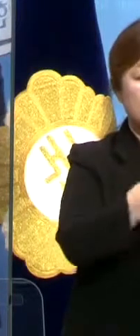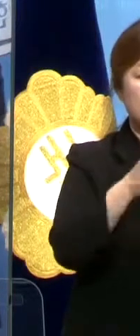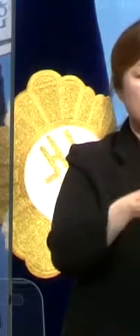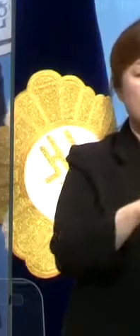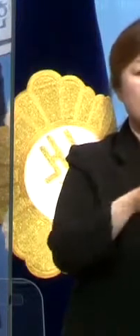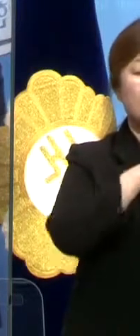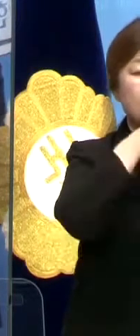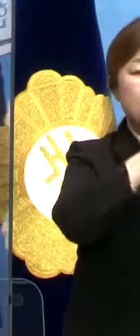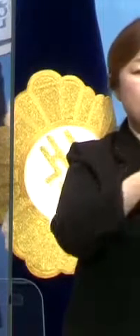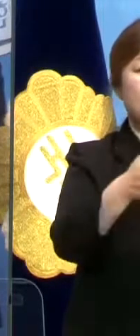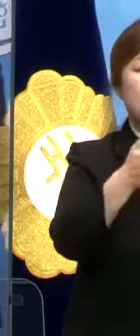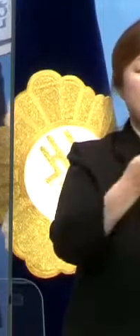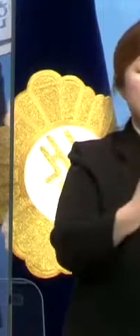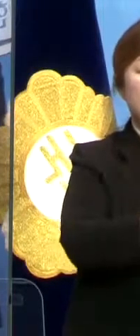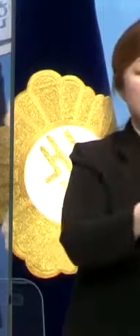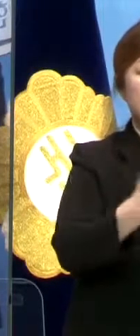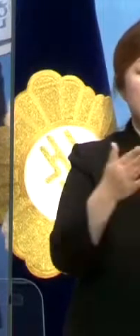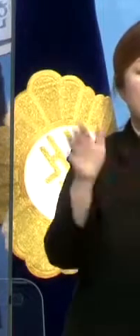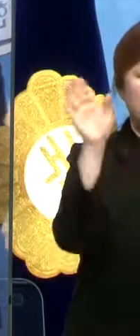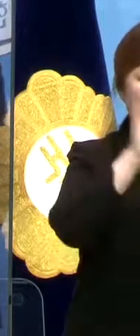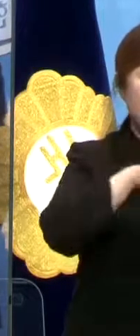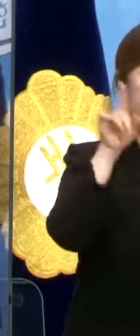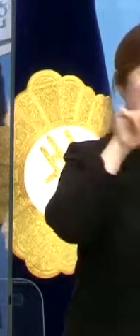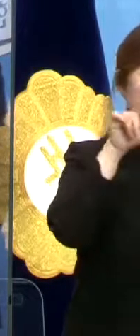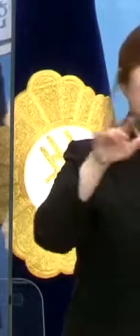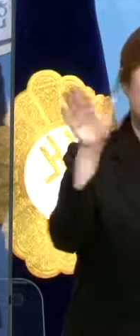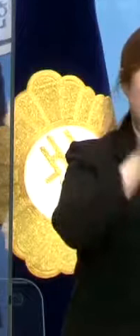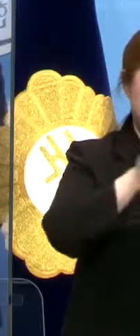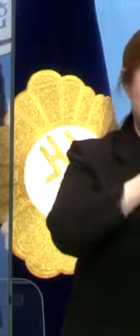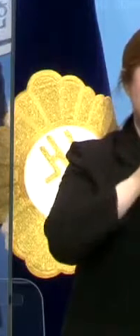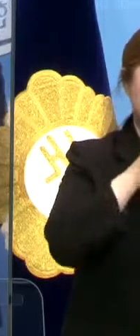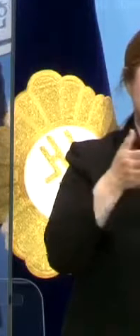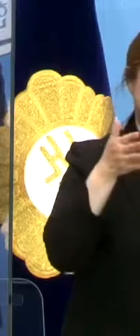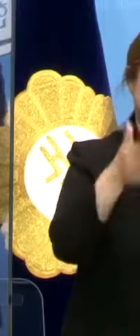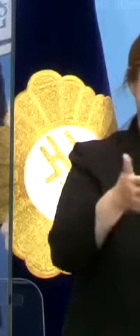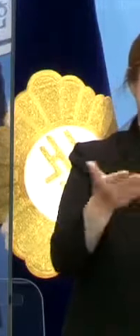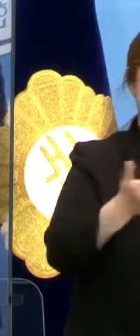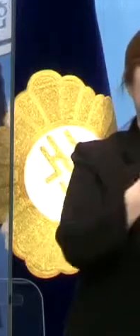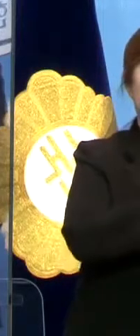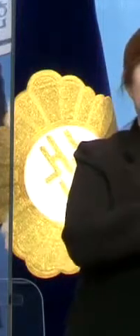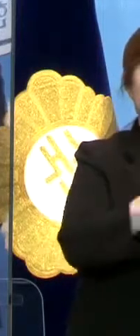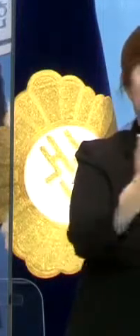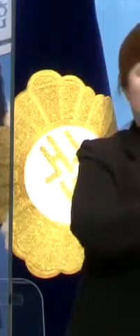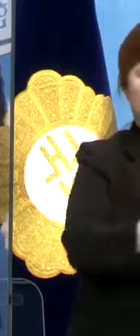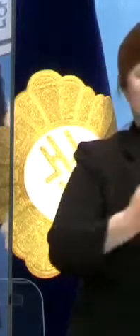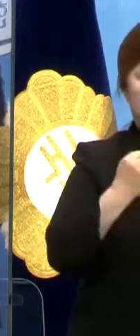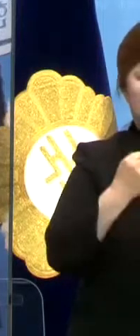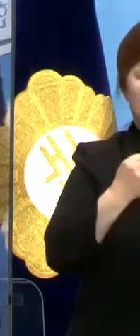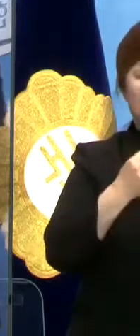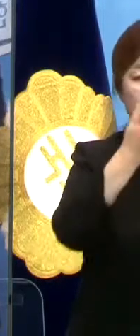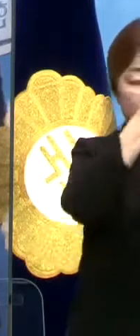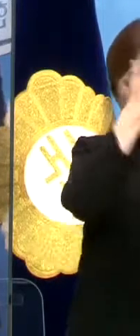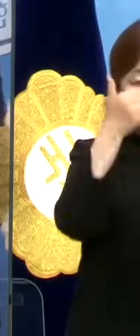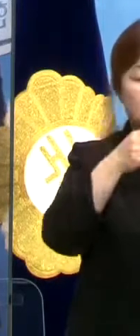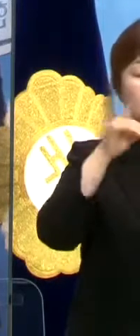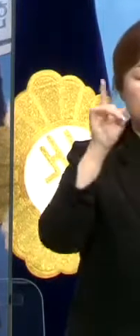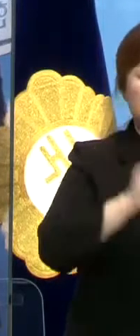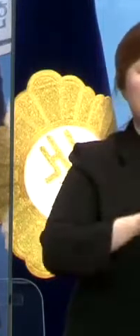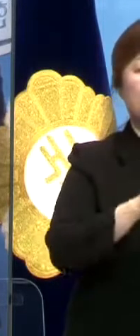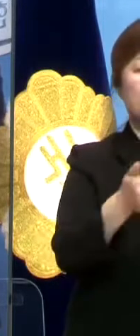합니다 그것도 약 아멘 와 근무하다 가 건강하니 출세에 청년이 궤양 죽었습니다